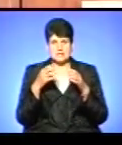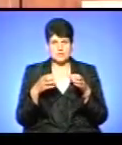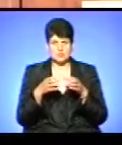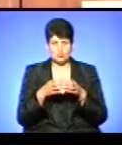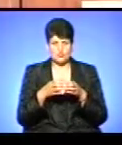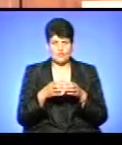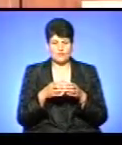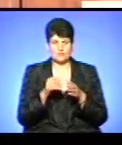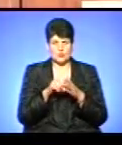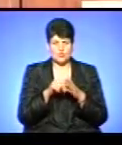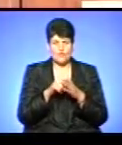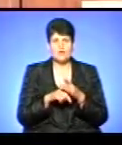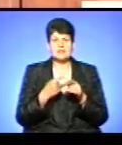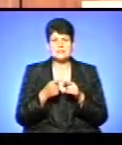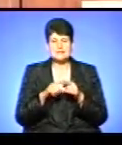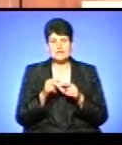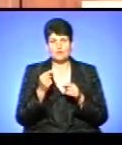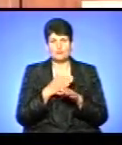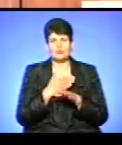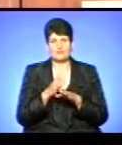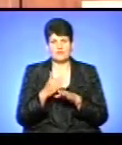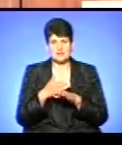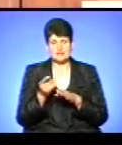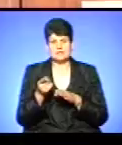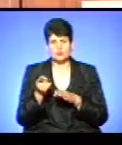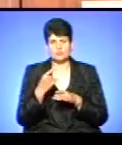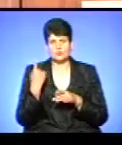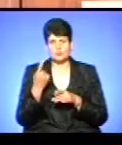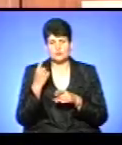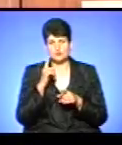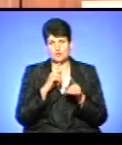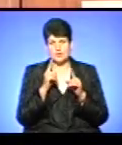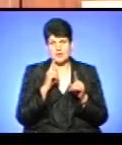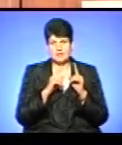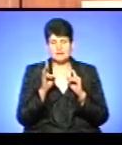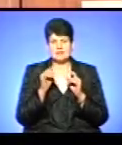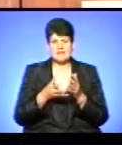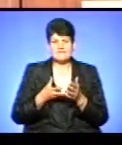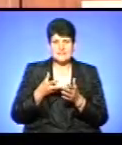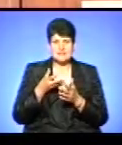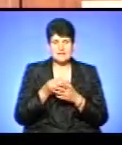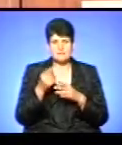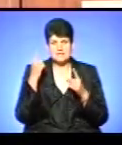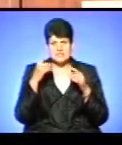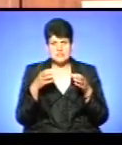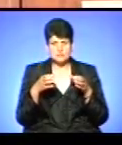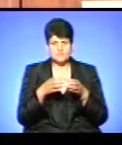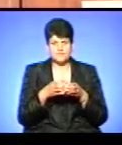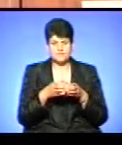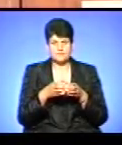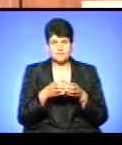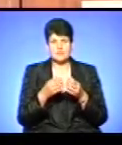складової, зрозуміло, ті кошти, які були виділені Тернопільською обласною радою на фінансування мистецької